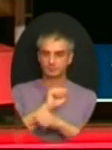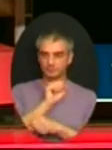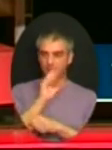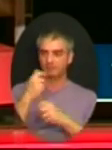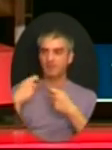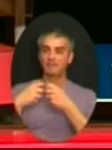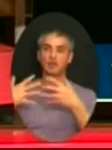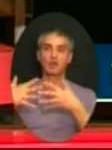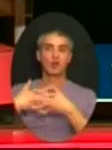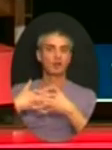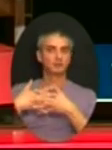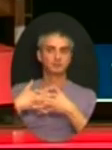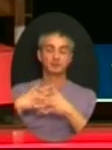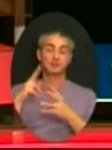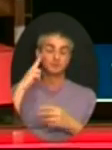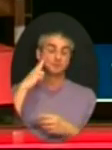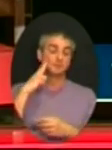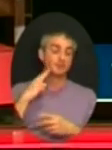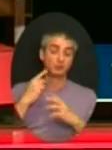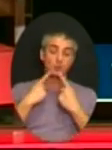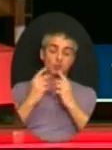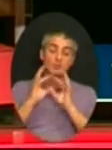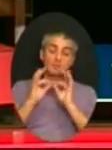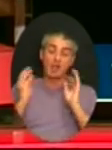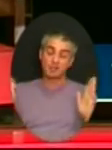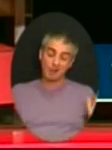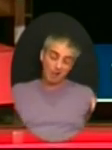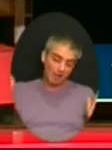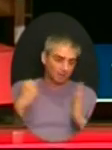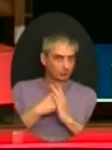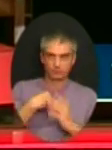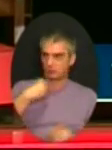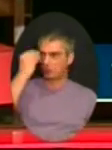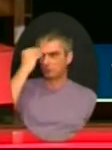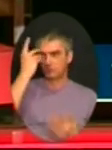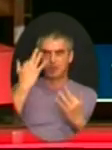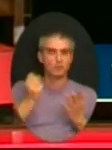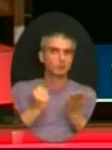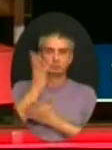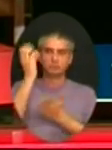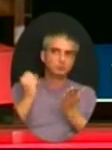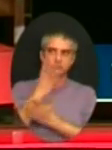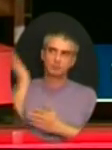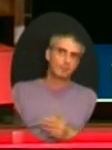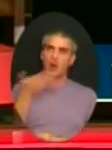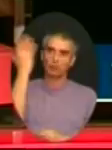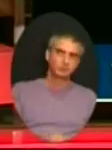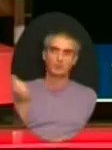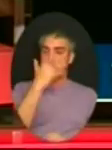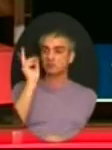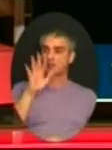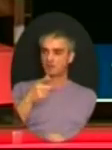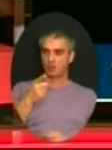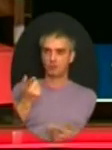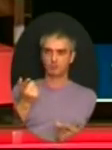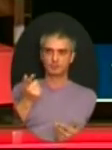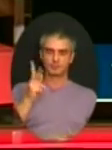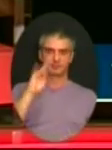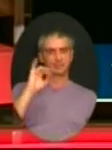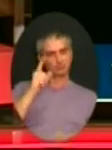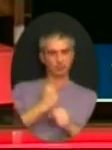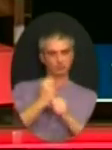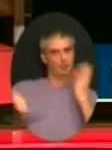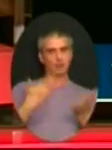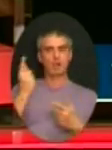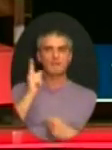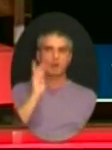וחברי הקואליציה, ביזו את הדיון מתחילתו ועד סופו, אני לא זוכר כמות מורחקים כזו, גם אם טיפה יד קלה על ההדק של קיש,